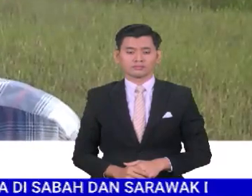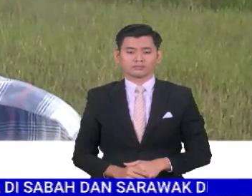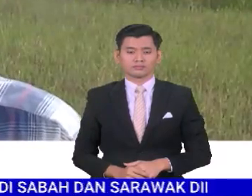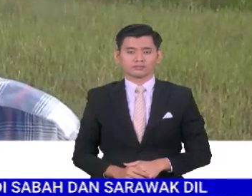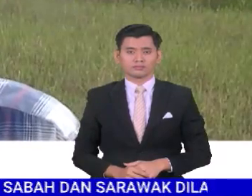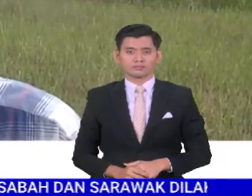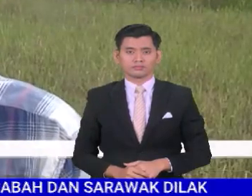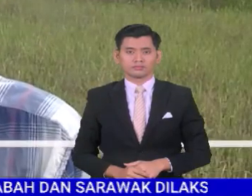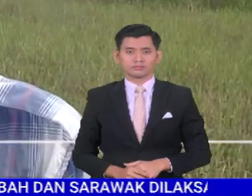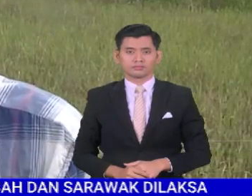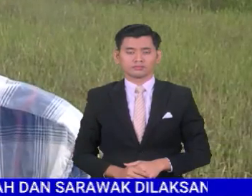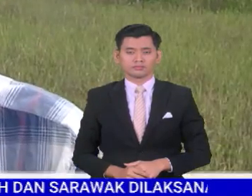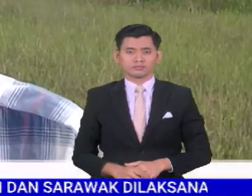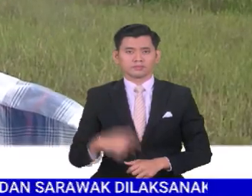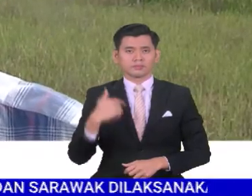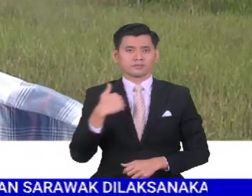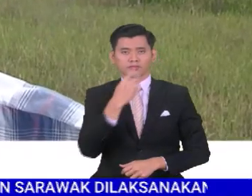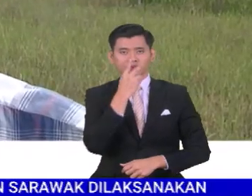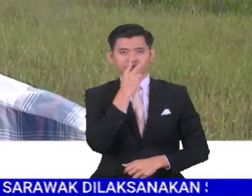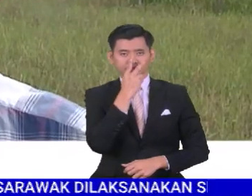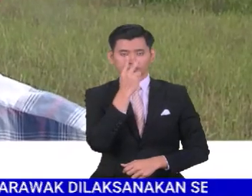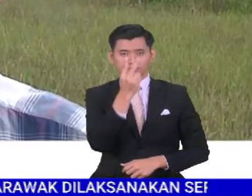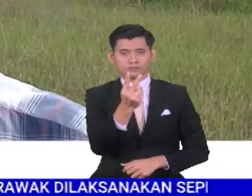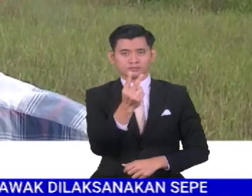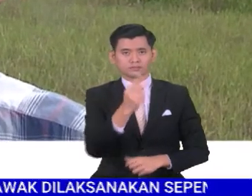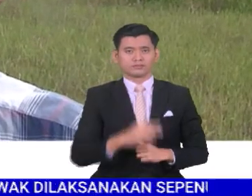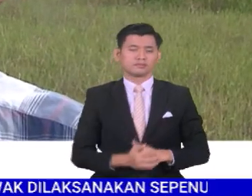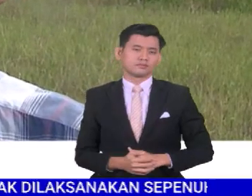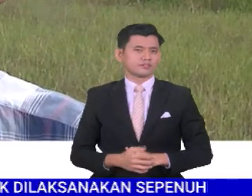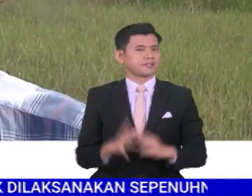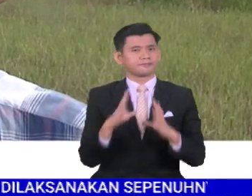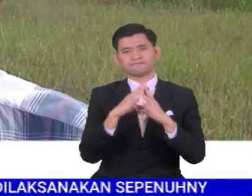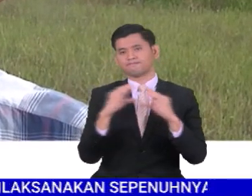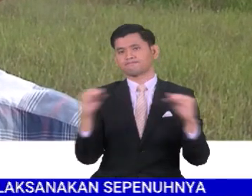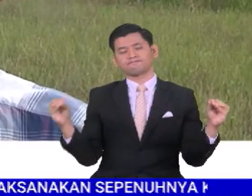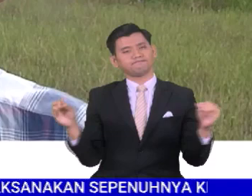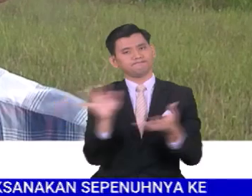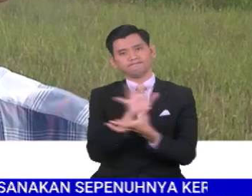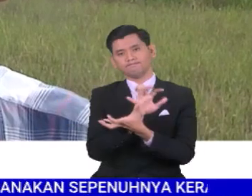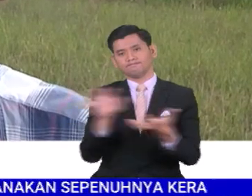Eh, 2.5 hektar tu habis kibul lebih juga.